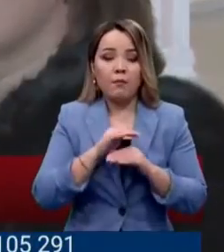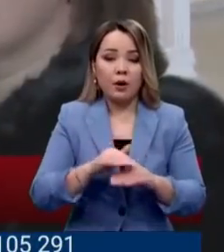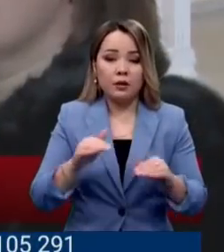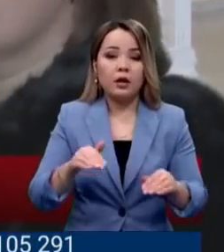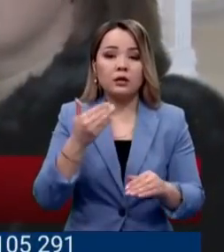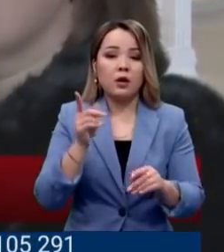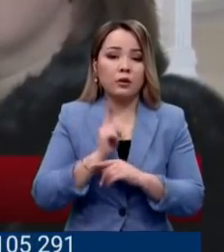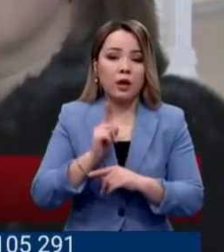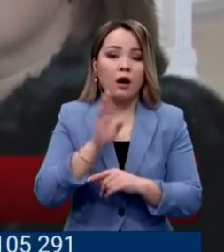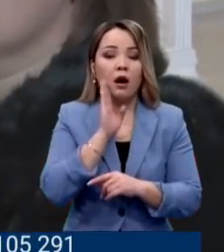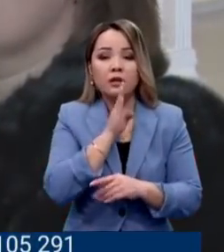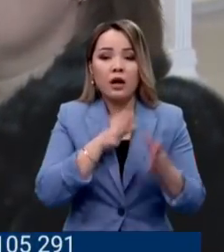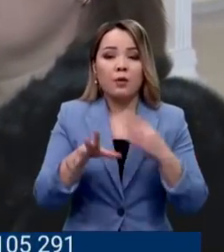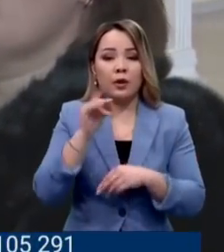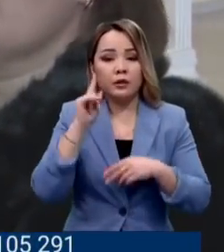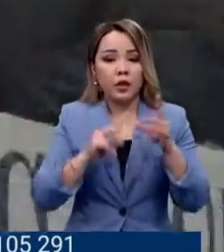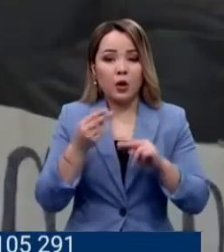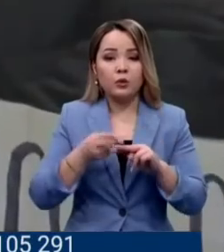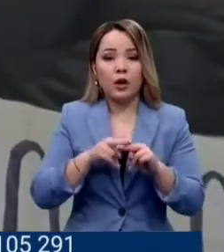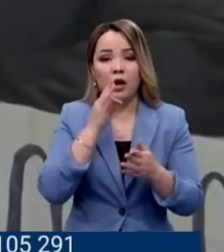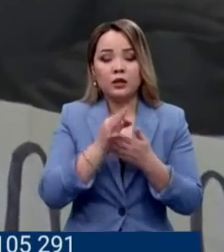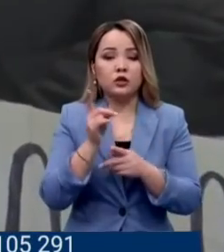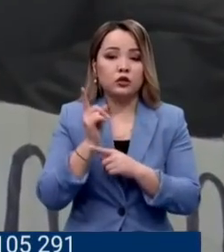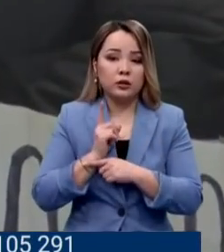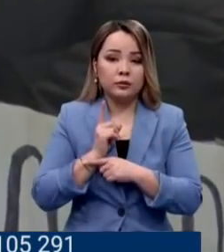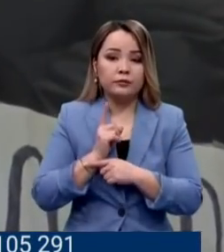баласын сарыла күткен аналардың бар үміті сода.